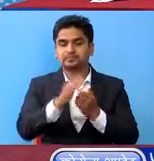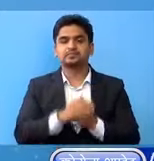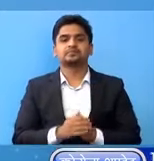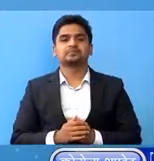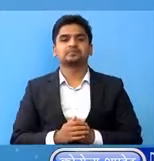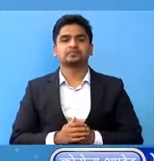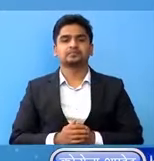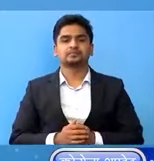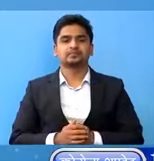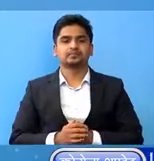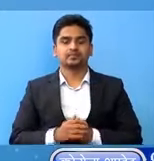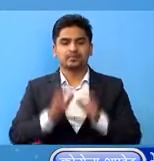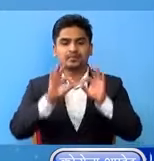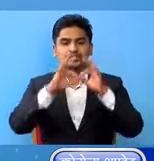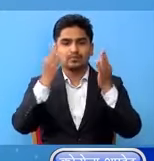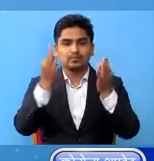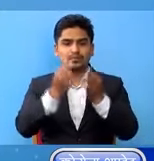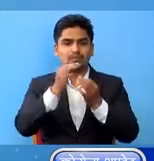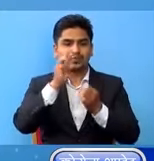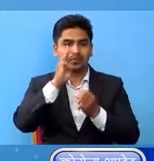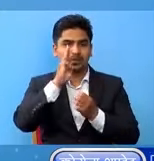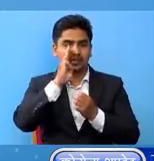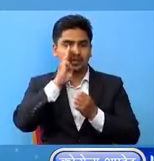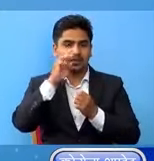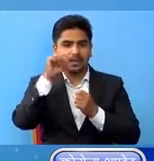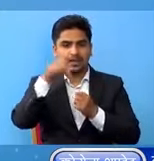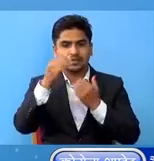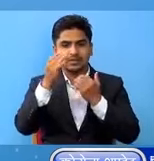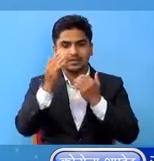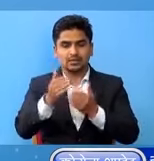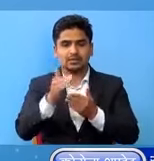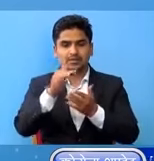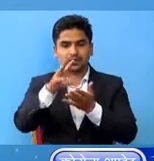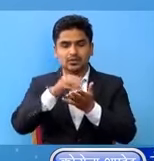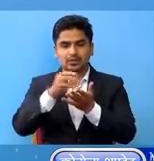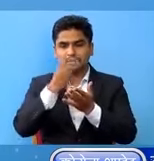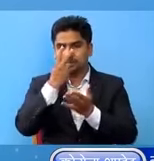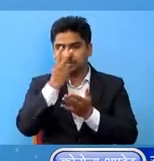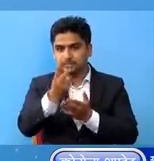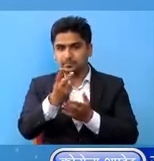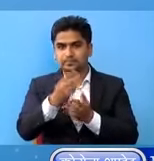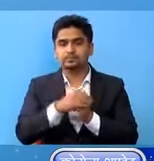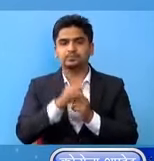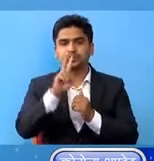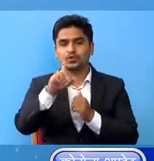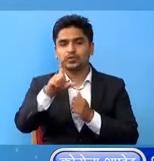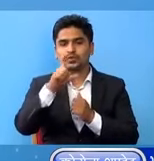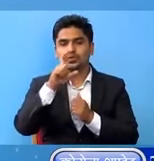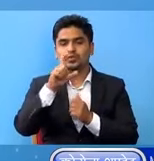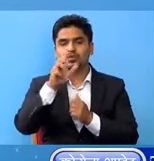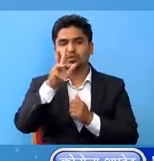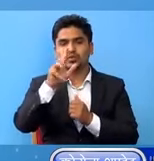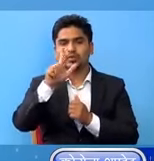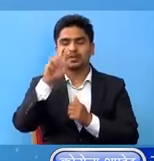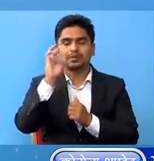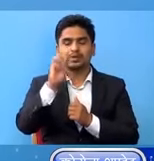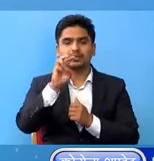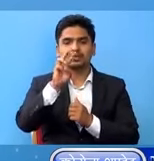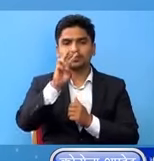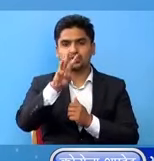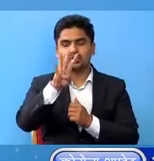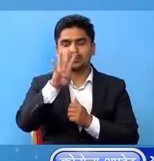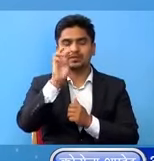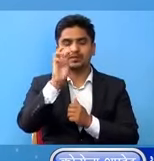58,327 पुगेको छ। संक्रमितहरू मध्ये 379 जनाको मृत्यु भएको छ भने 41,706